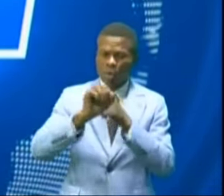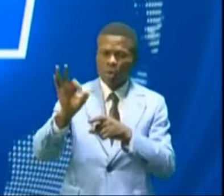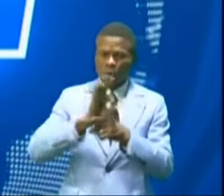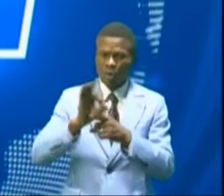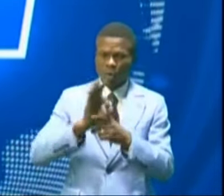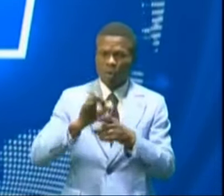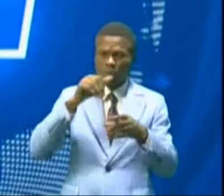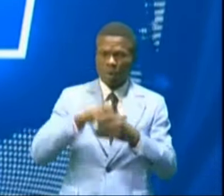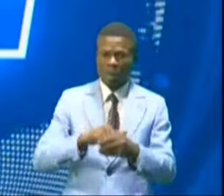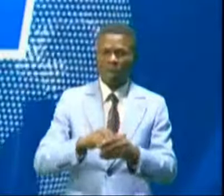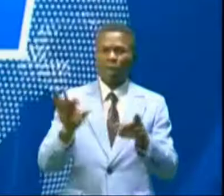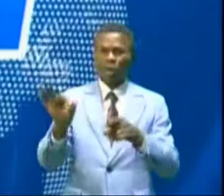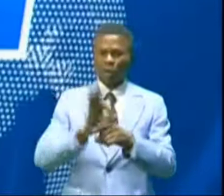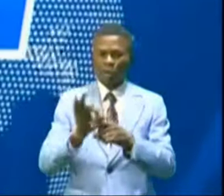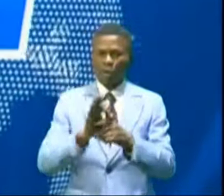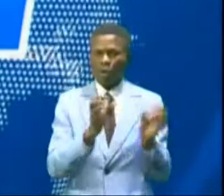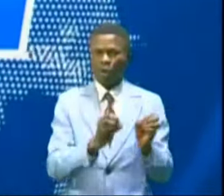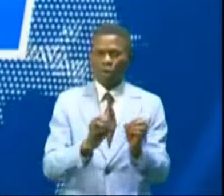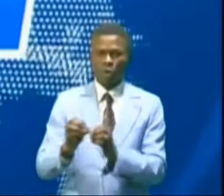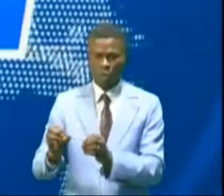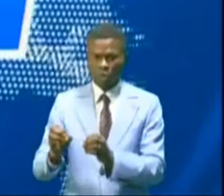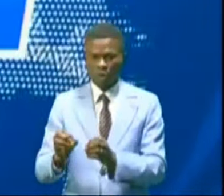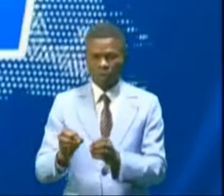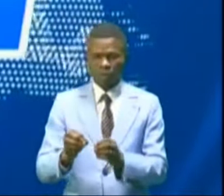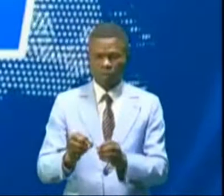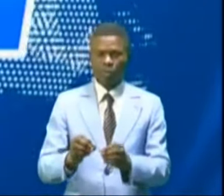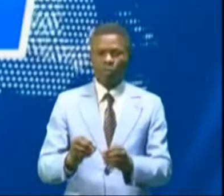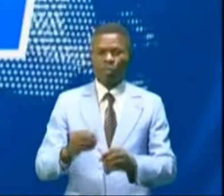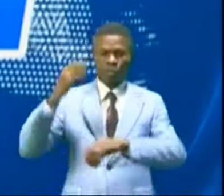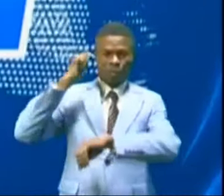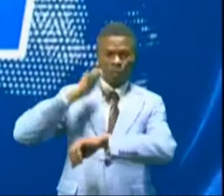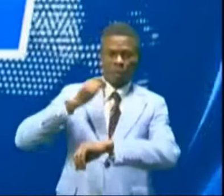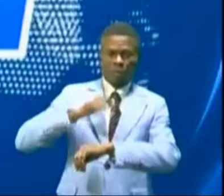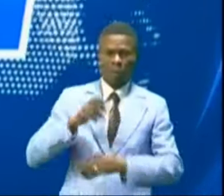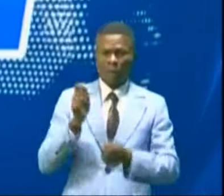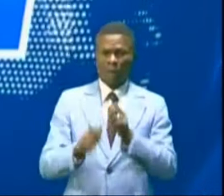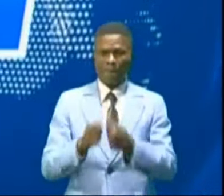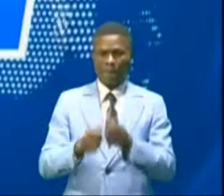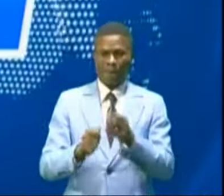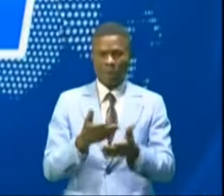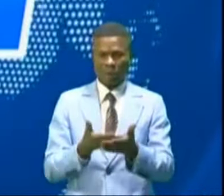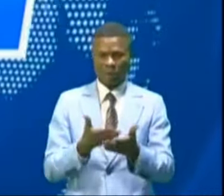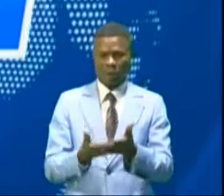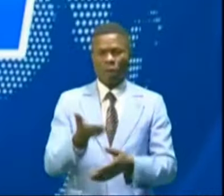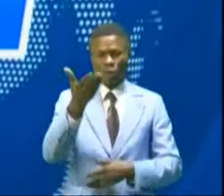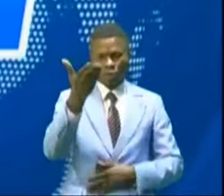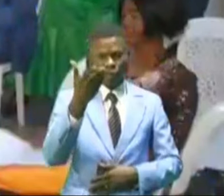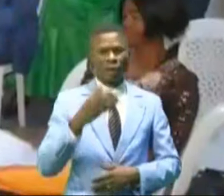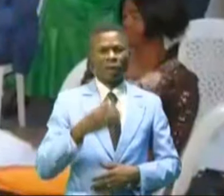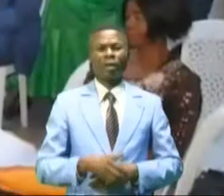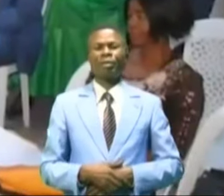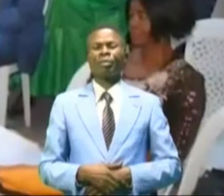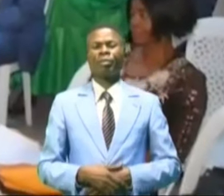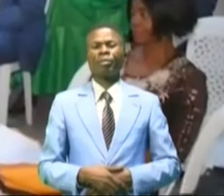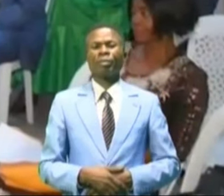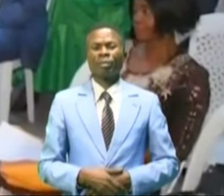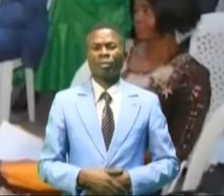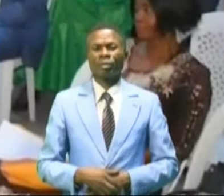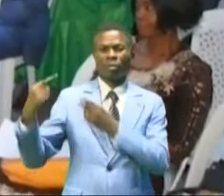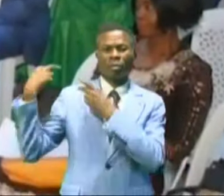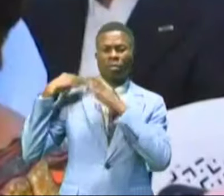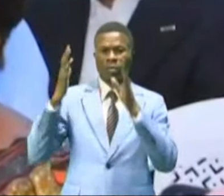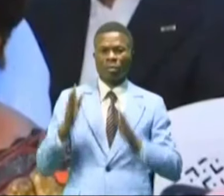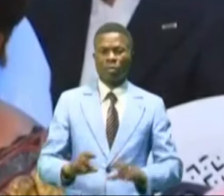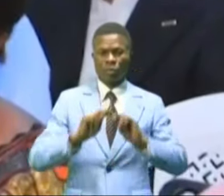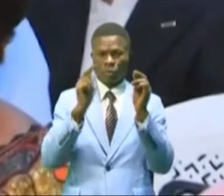au cours d'un atelier organisé par le barreau du Matete Peggy Mukunda nous en dit plus. Les responsables